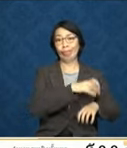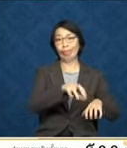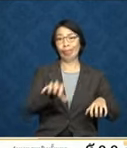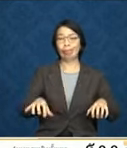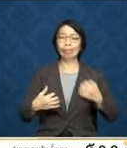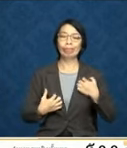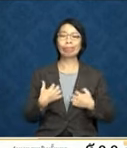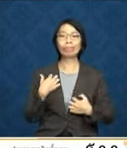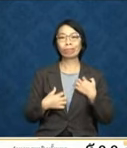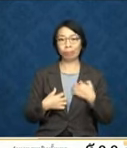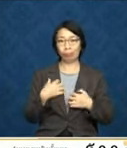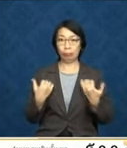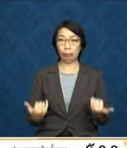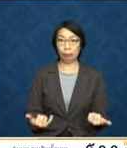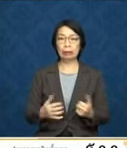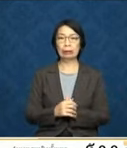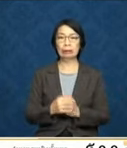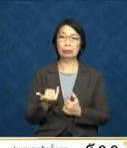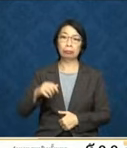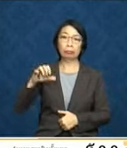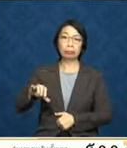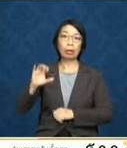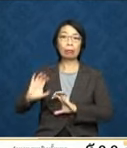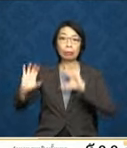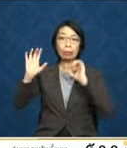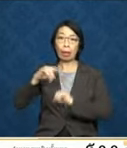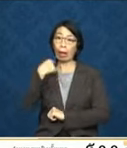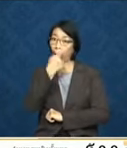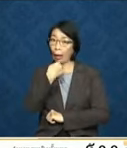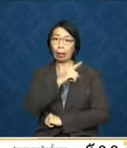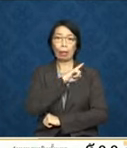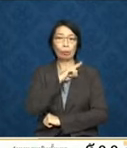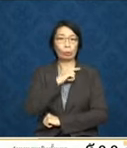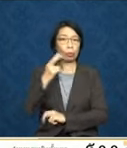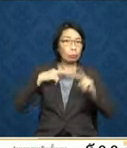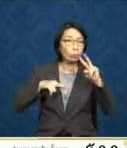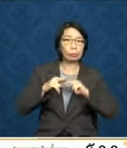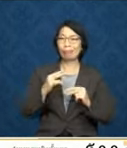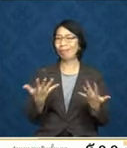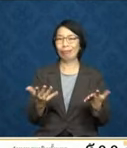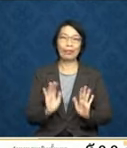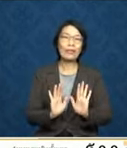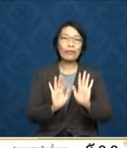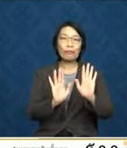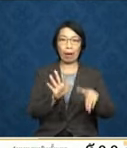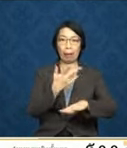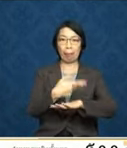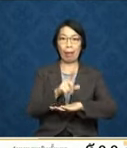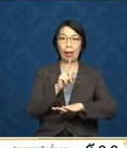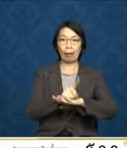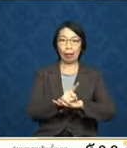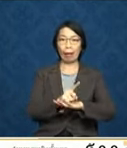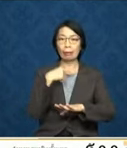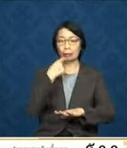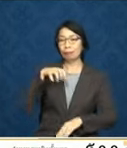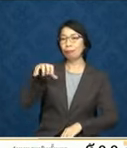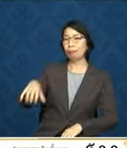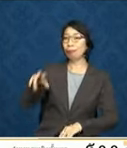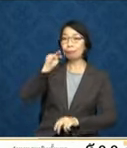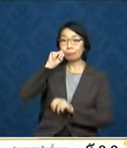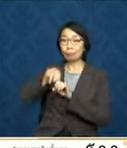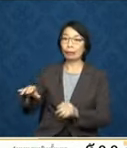อนซึ่งตอนนี้ค่ะยังไม่มีหน่วยงานใดที่รับผิดชอบลงพื้นที่เพื่อตรวจสอบดิฉันจึงอยากขอฝากท่านประธานค่ะไปยังการปราปาส่วนภูมิ